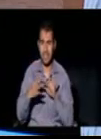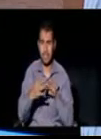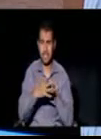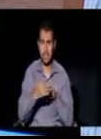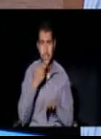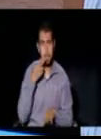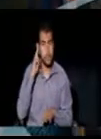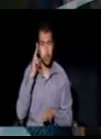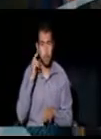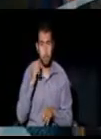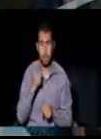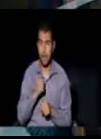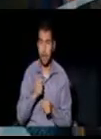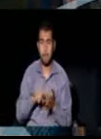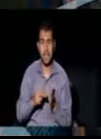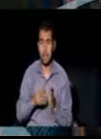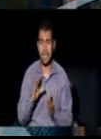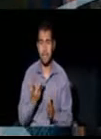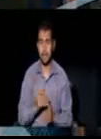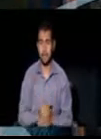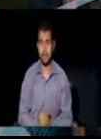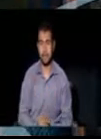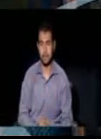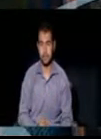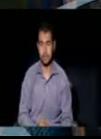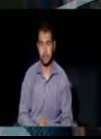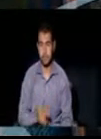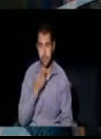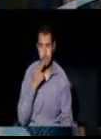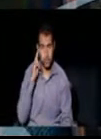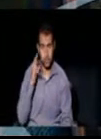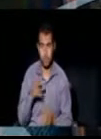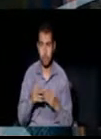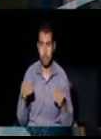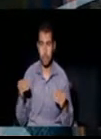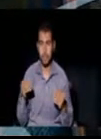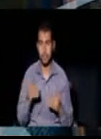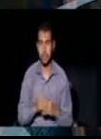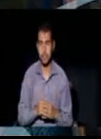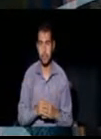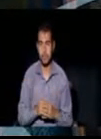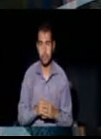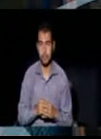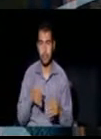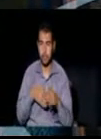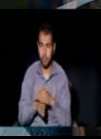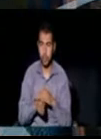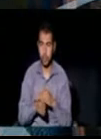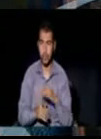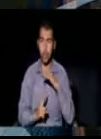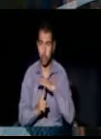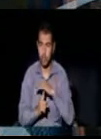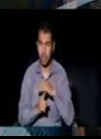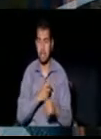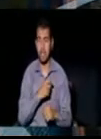الصم بيقدروا يعملوا ايه. الصم فيه كتير جدا، في منهم دخلوا كلية